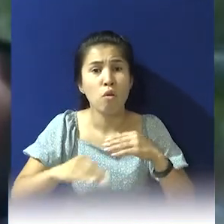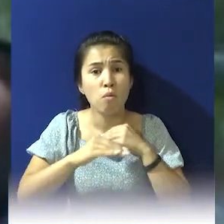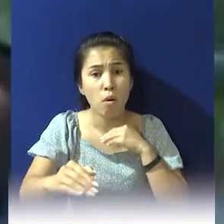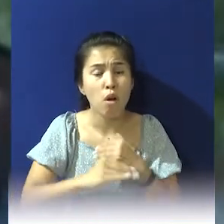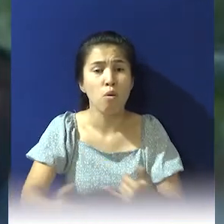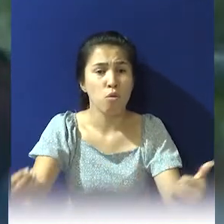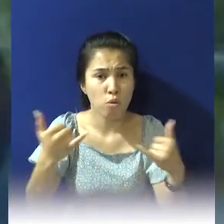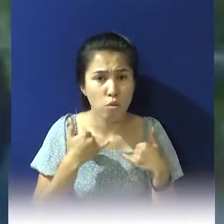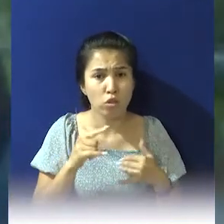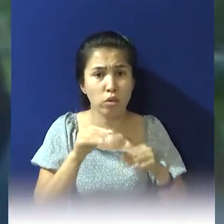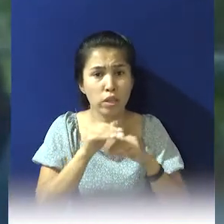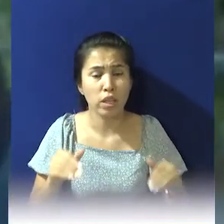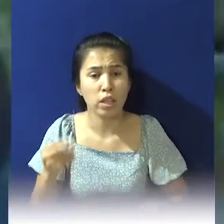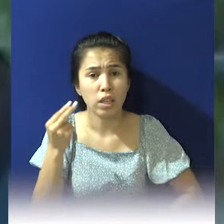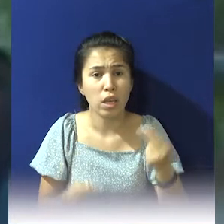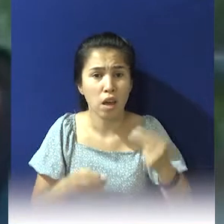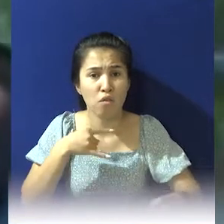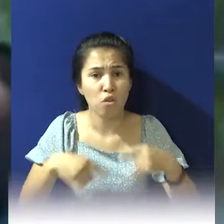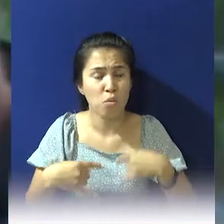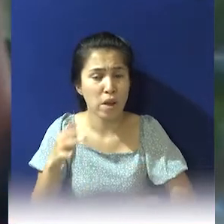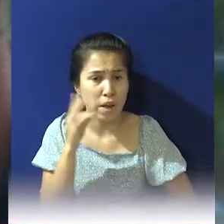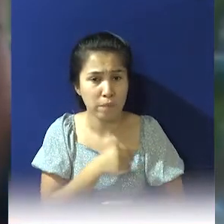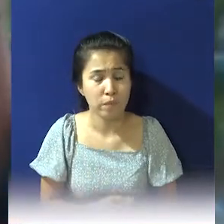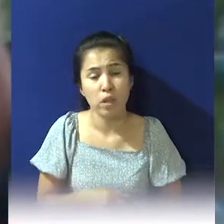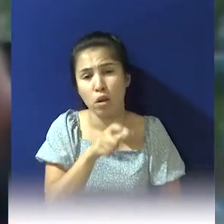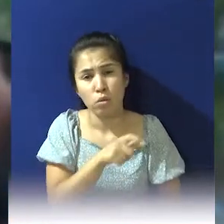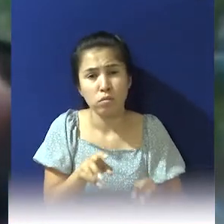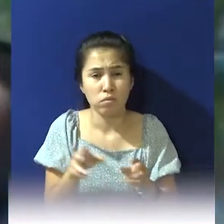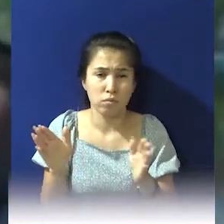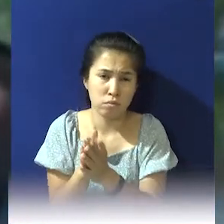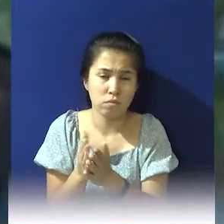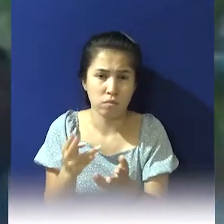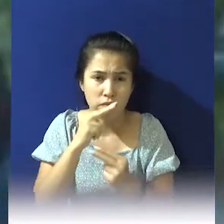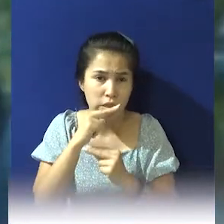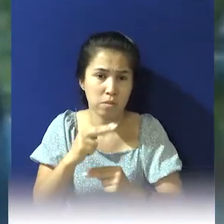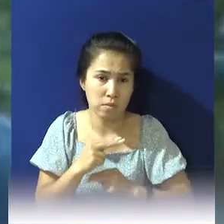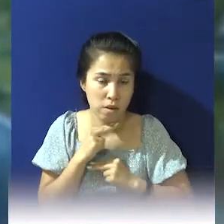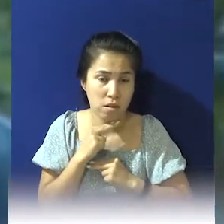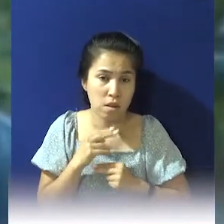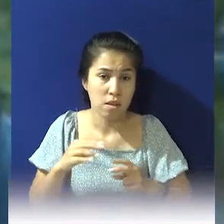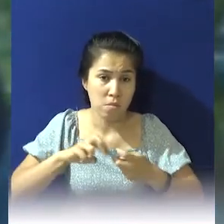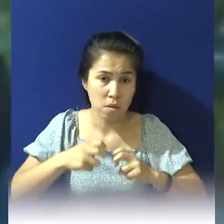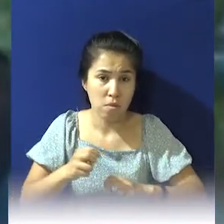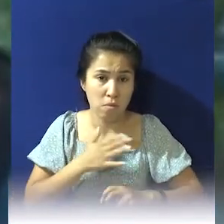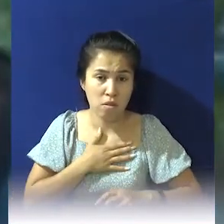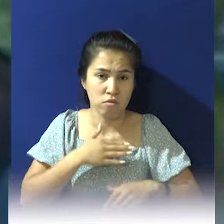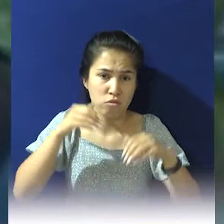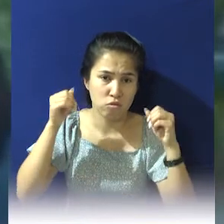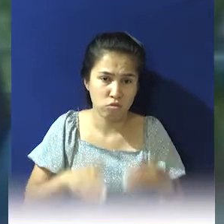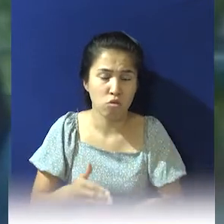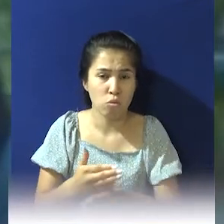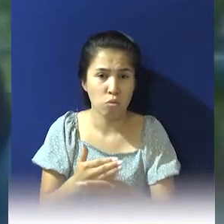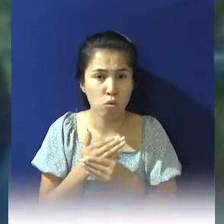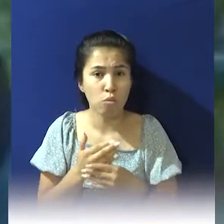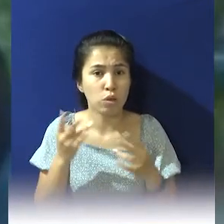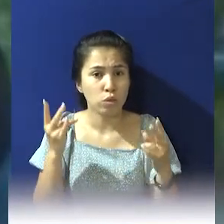о благоустройстве и дворовой площадке. Им было все объяснено, то есть, что необходимо брать аренду на помещение, ну, аренду земли, получается,